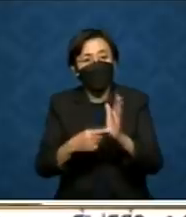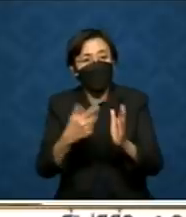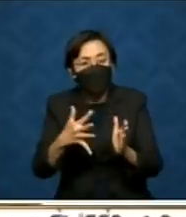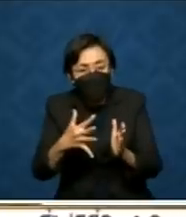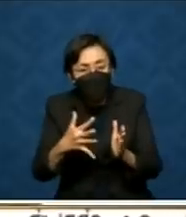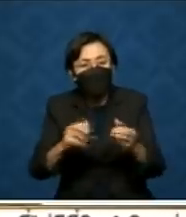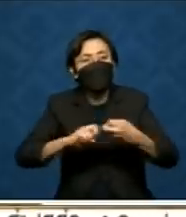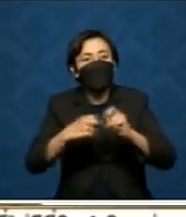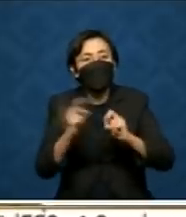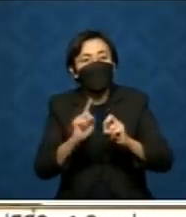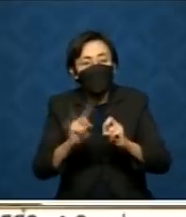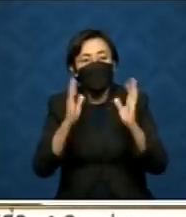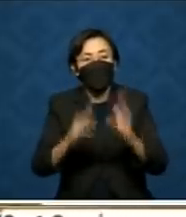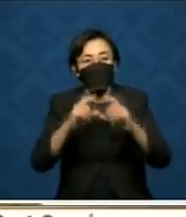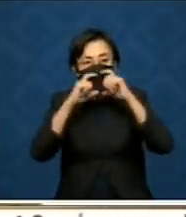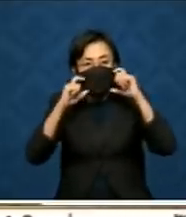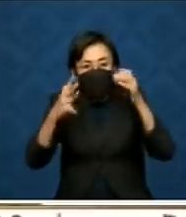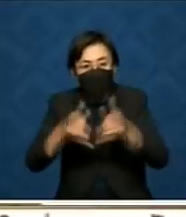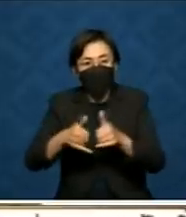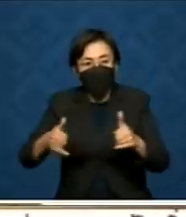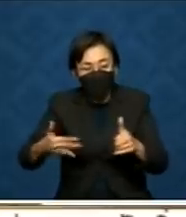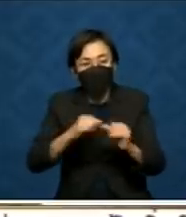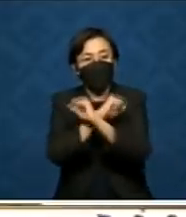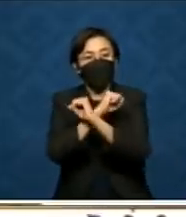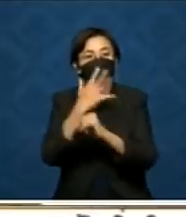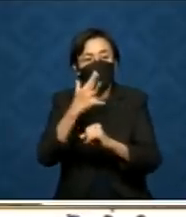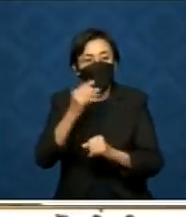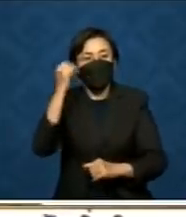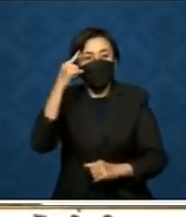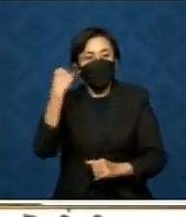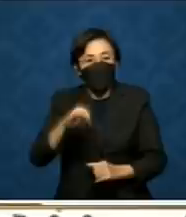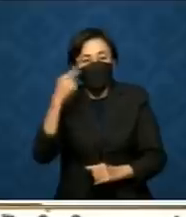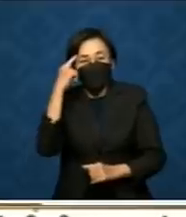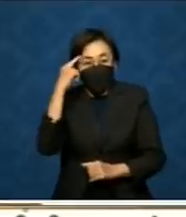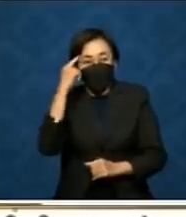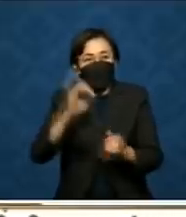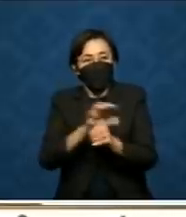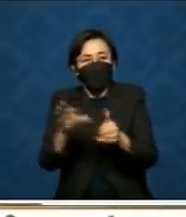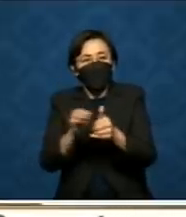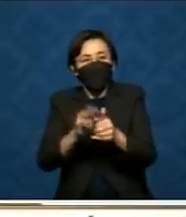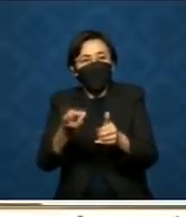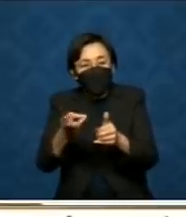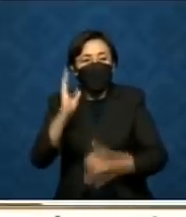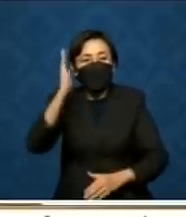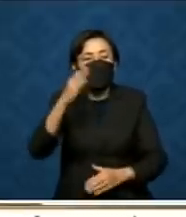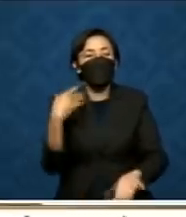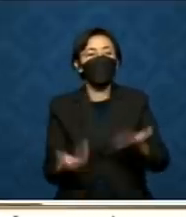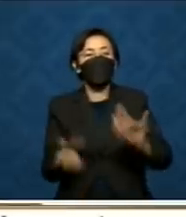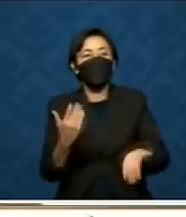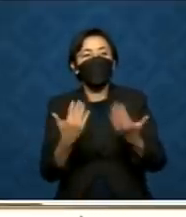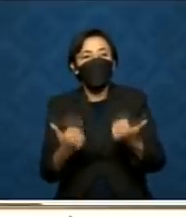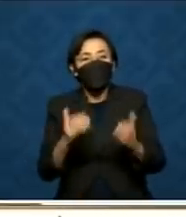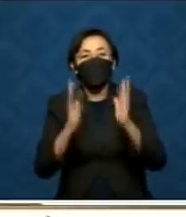ครับกาตกดิประชาชนเข้าใจความเป็นจริงที่ผิดเพี้ยนไปเดี๋ยวก็การ์ดอบนี่เริ่มแล้วนี่